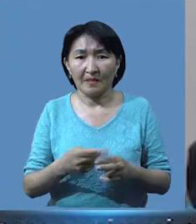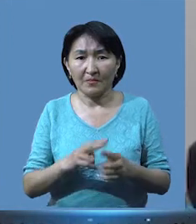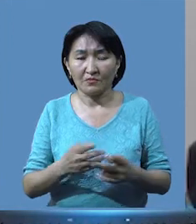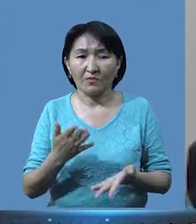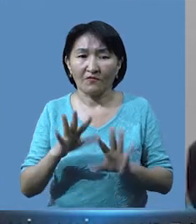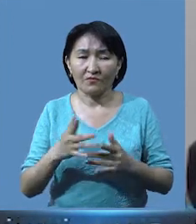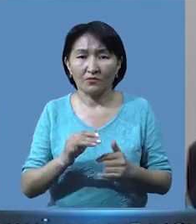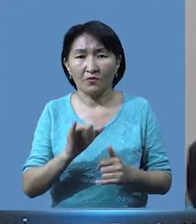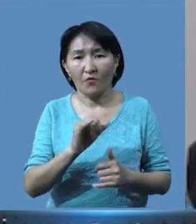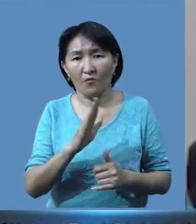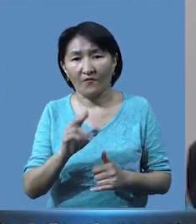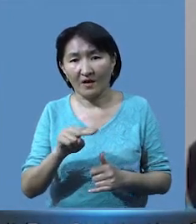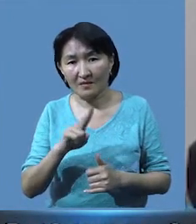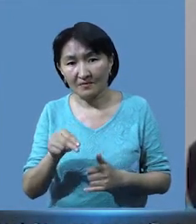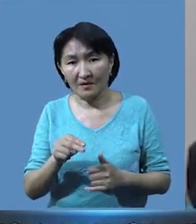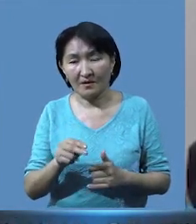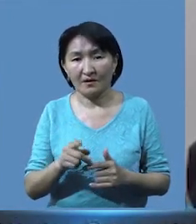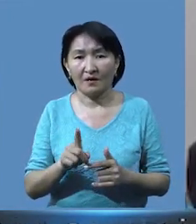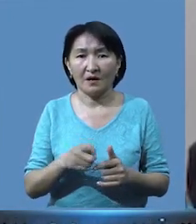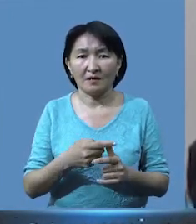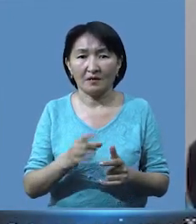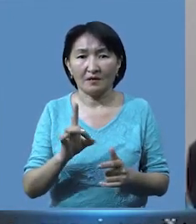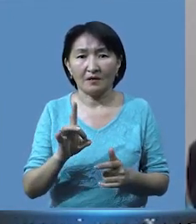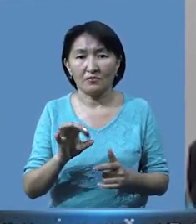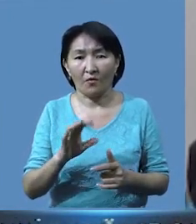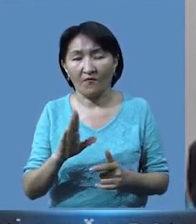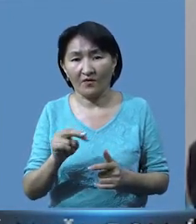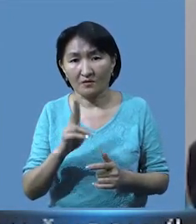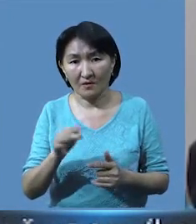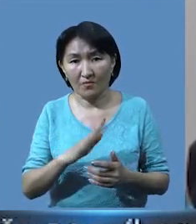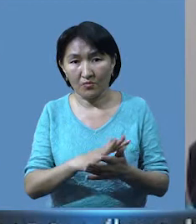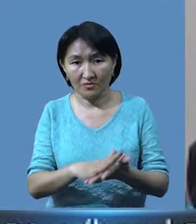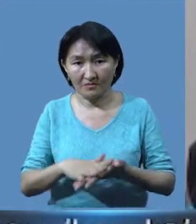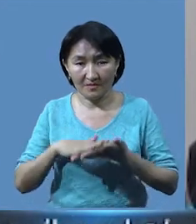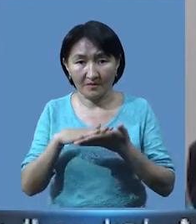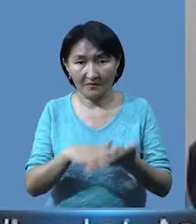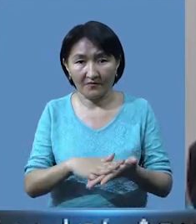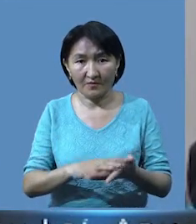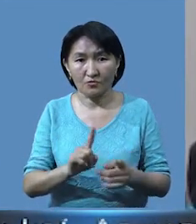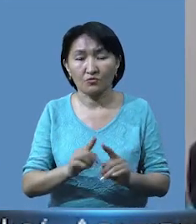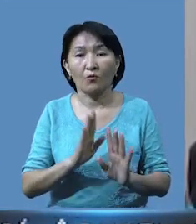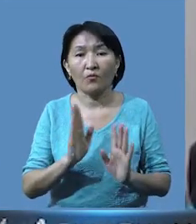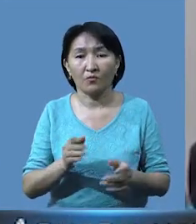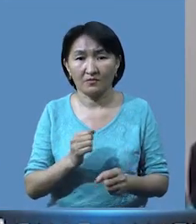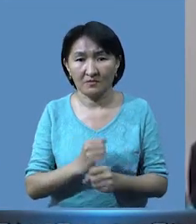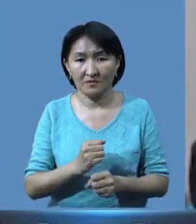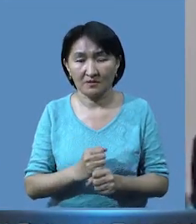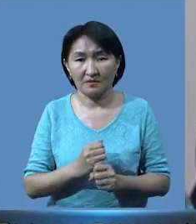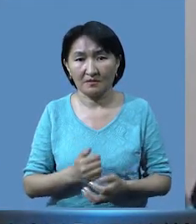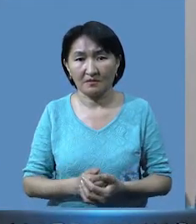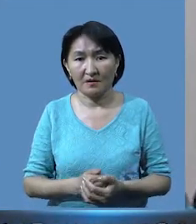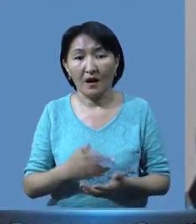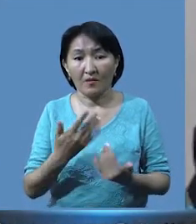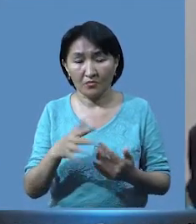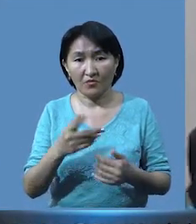мына қалалық ұудың орынбасары отыр, Күнчаш Ертай. Осылардың атына жіберсек, онда сендер кейбіреулер